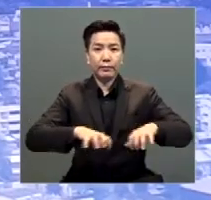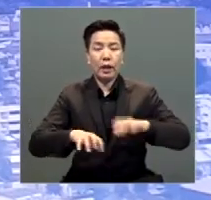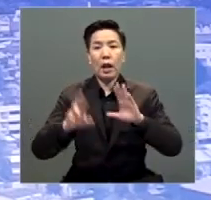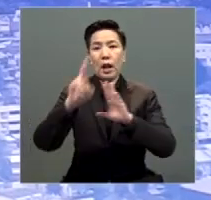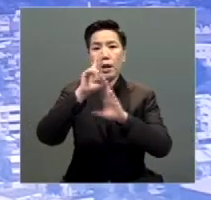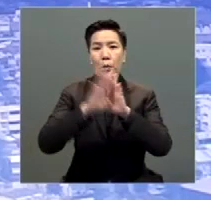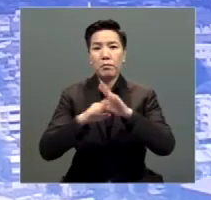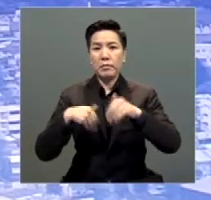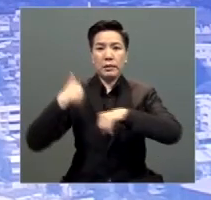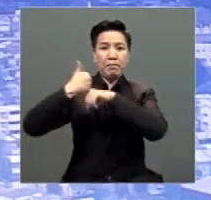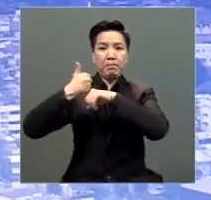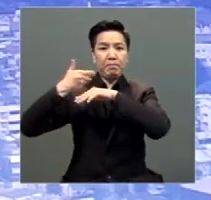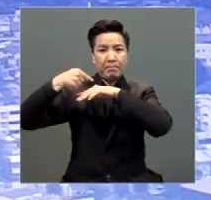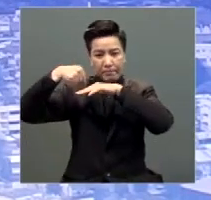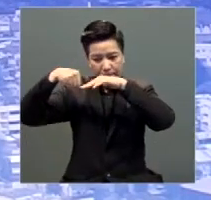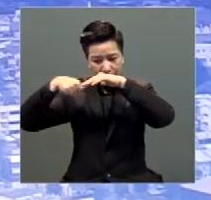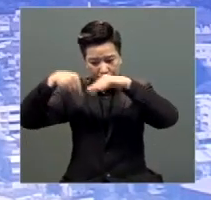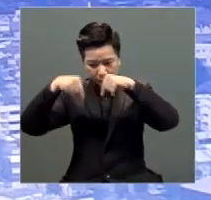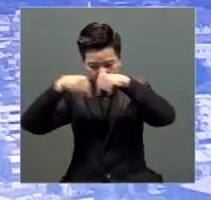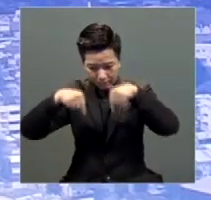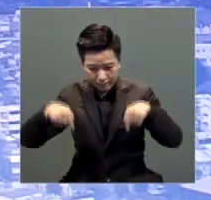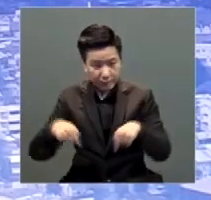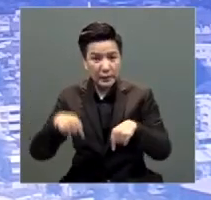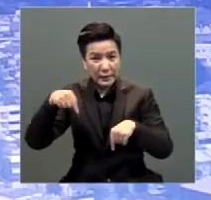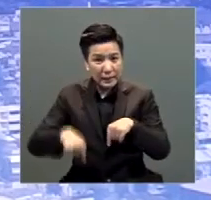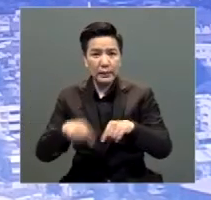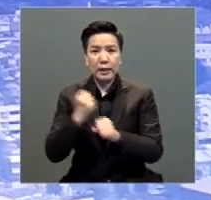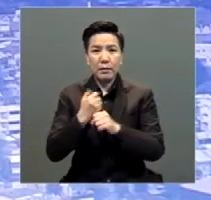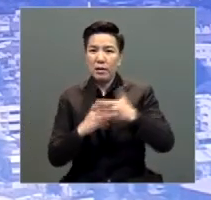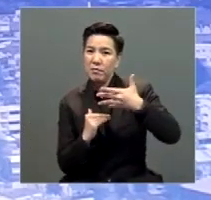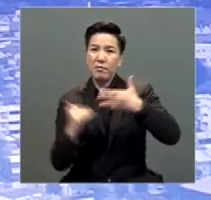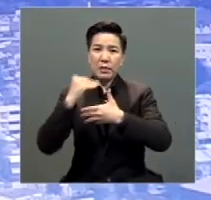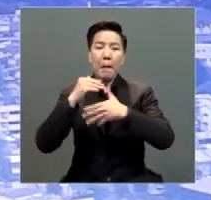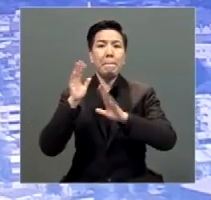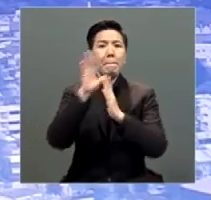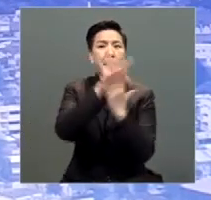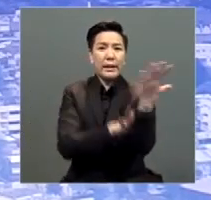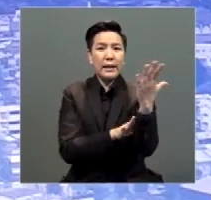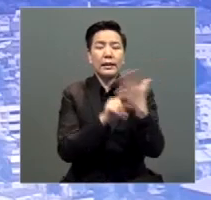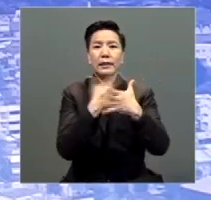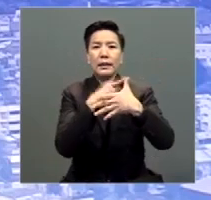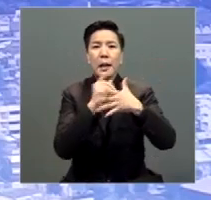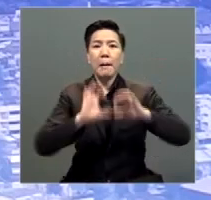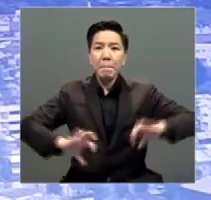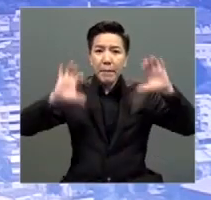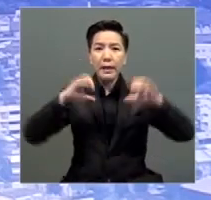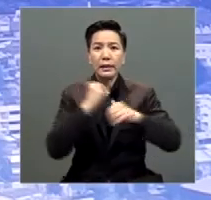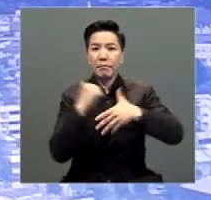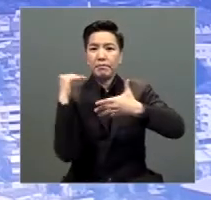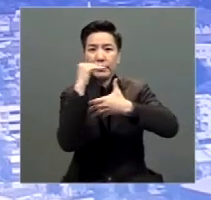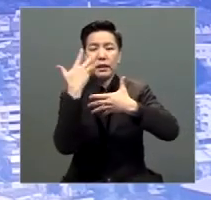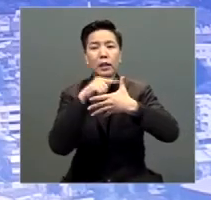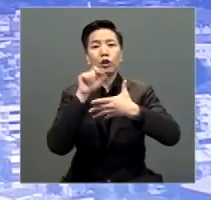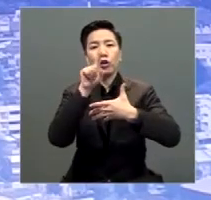แต่ระดับสูงสุดจนกระทั่งถึงระดับที่ล่างสุดนะครับที่ตั้งสูงสุดก็คือระดับประเทศนะครับระดับรัฐบาลระดับของศูนย์